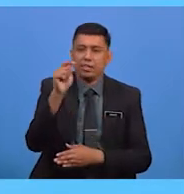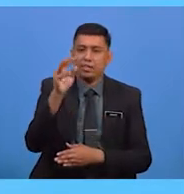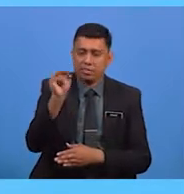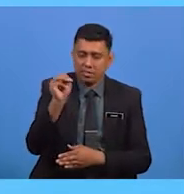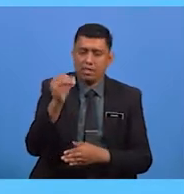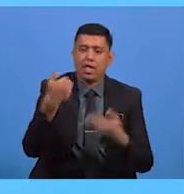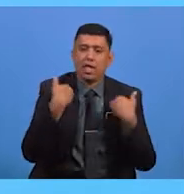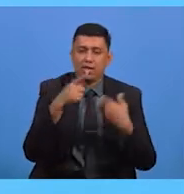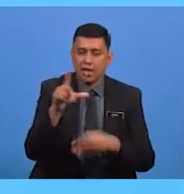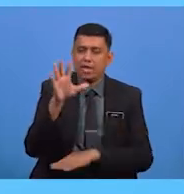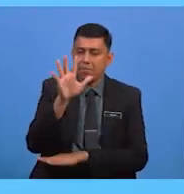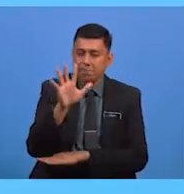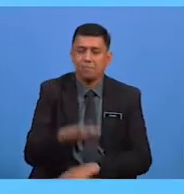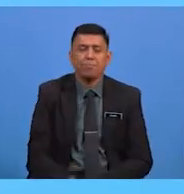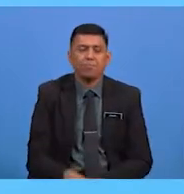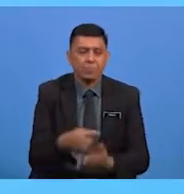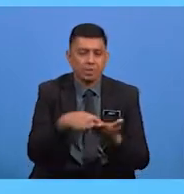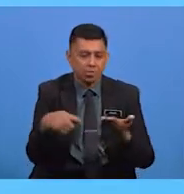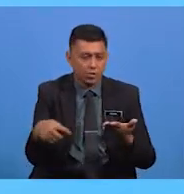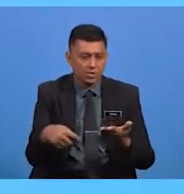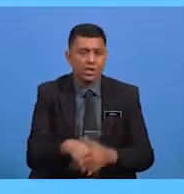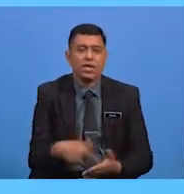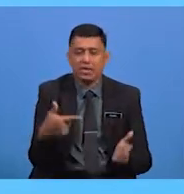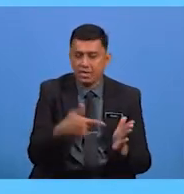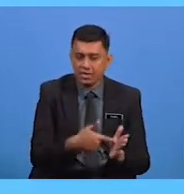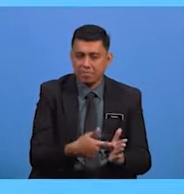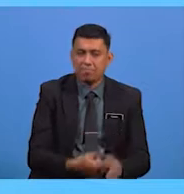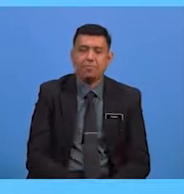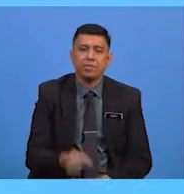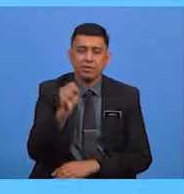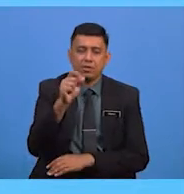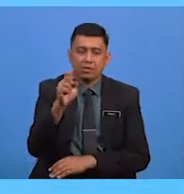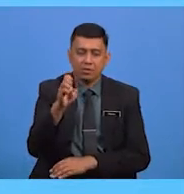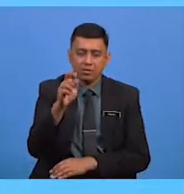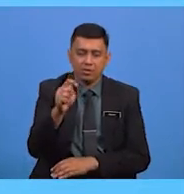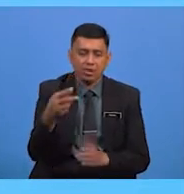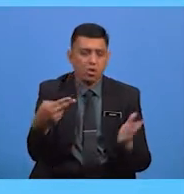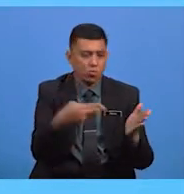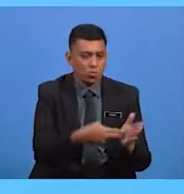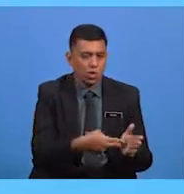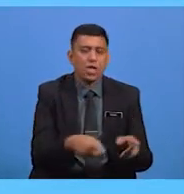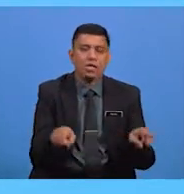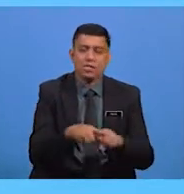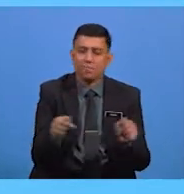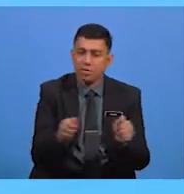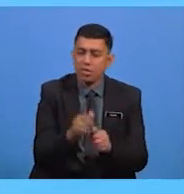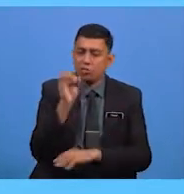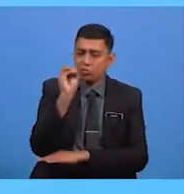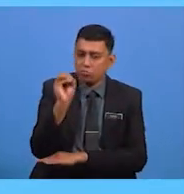5. Seterusnya, tuliskan pernyataan, setkan nilai ulang sama dengan